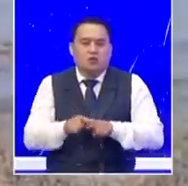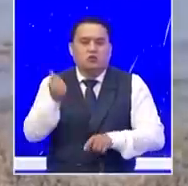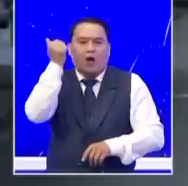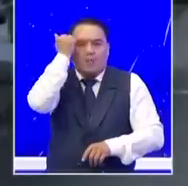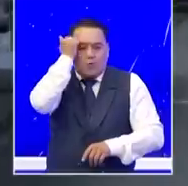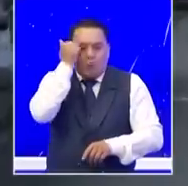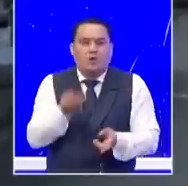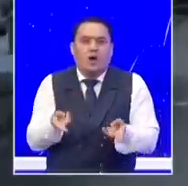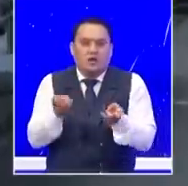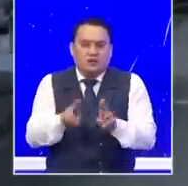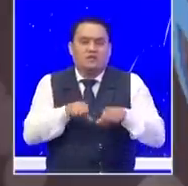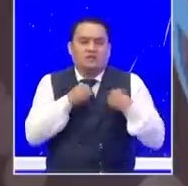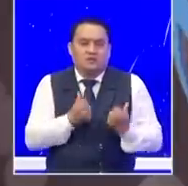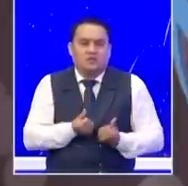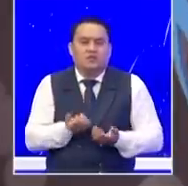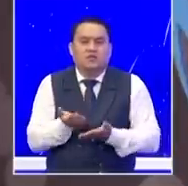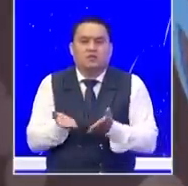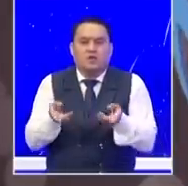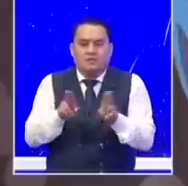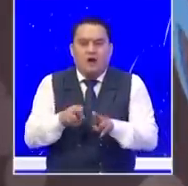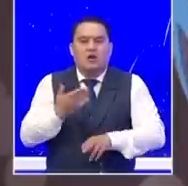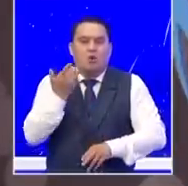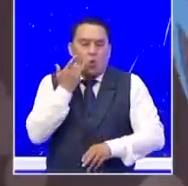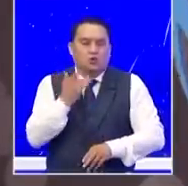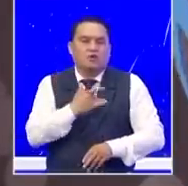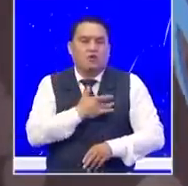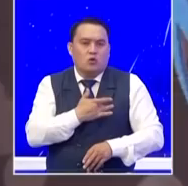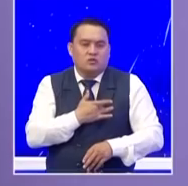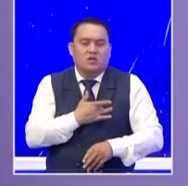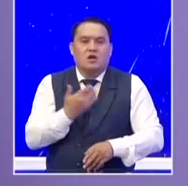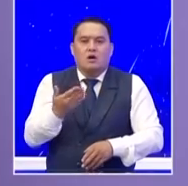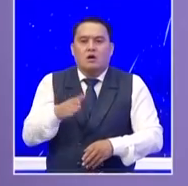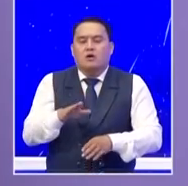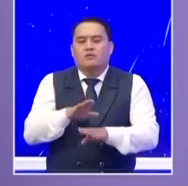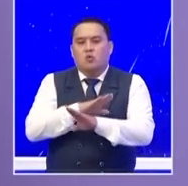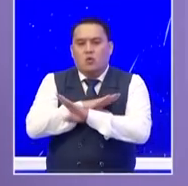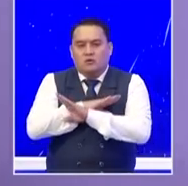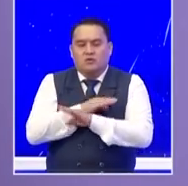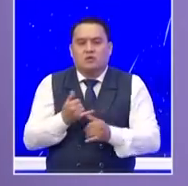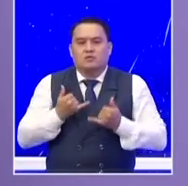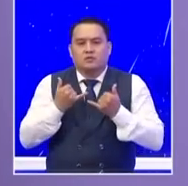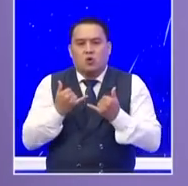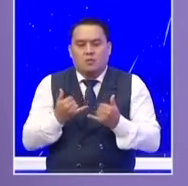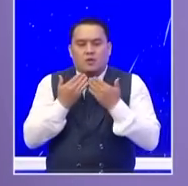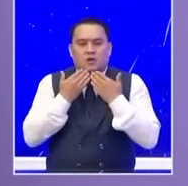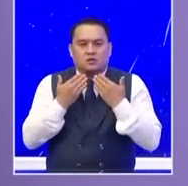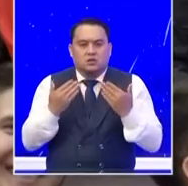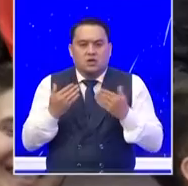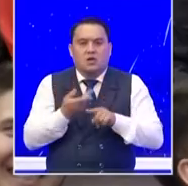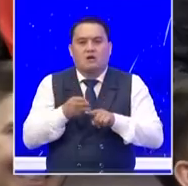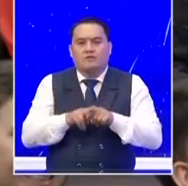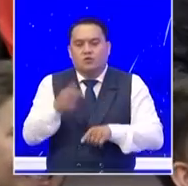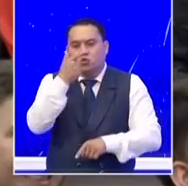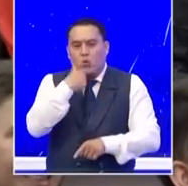запомнят Бисена Куранбека общественной страны. Пожалуй, равнодушных к смерти известного журналиста нет. Скромный, но в то же